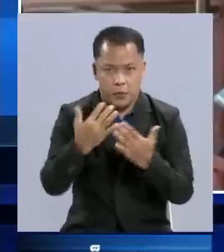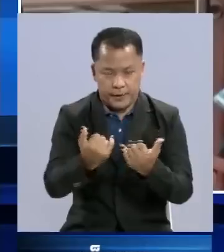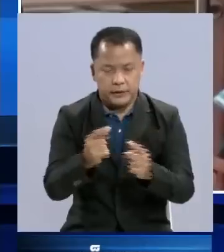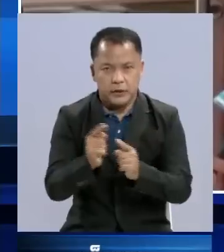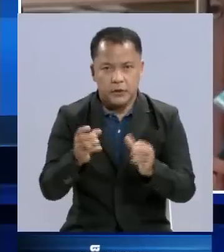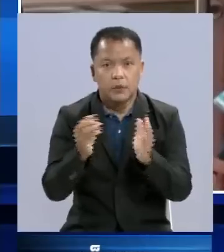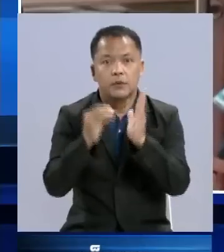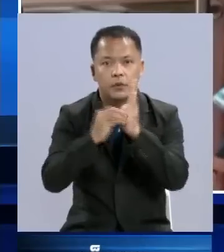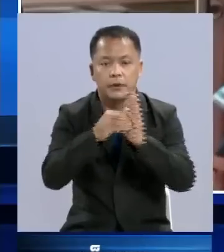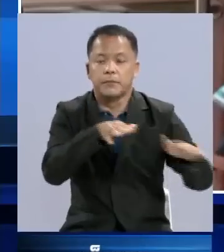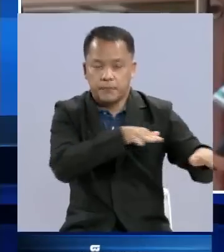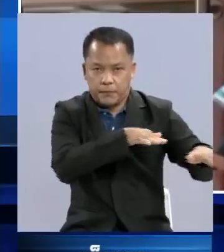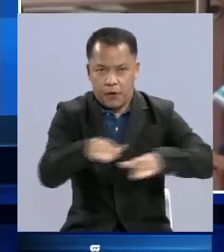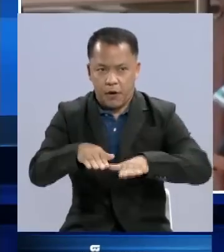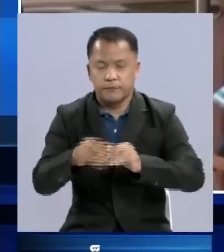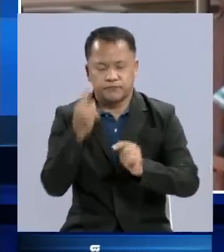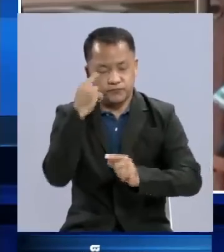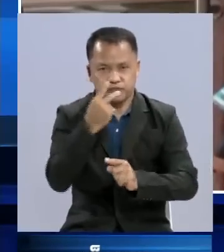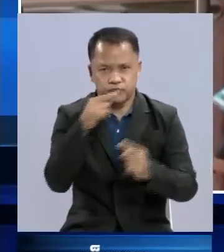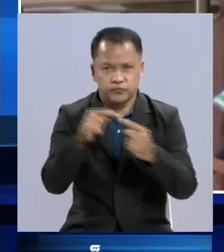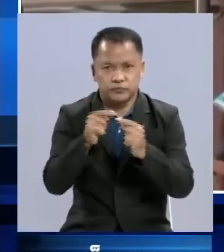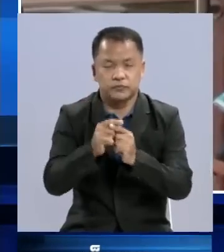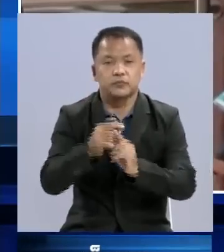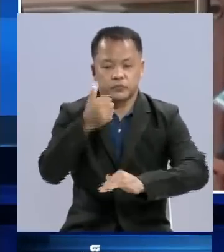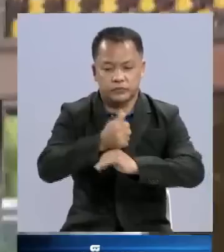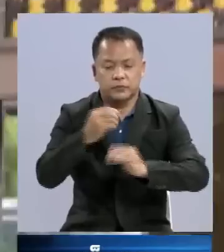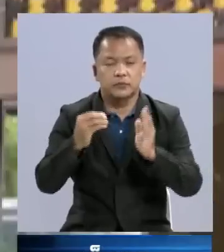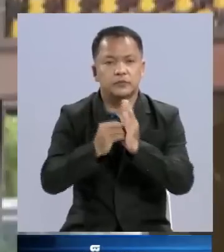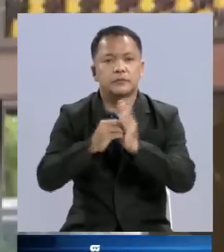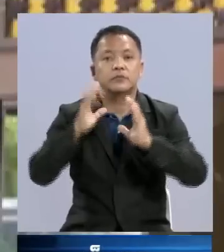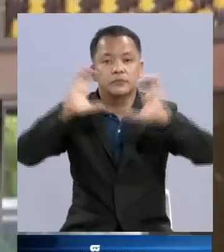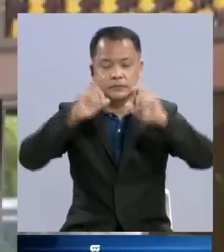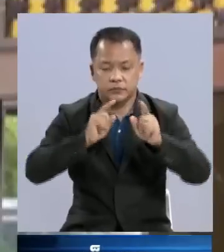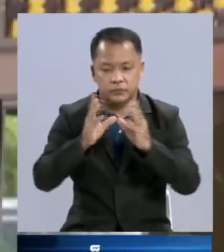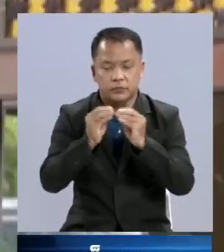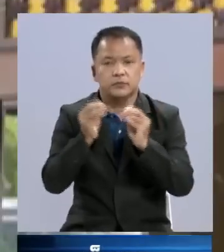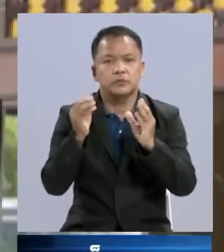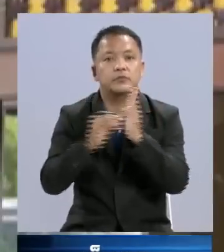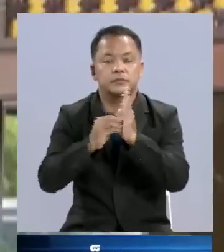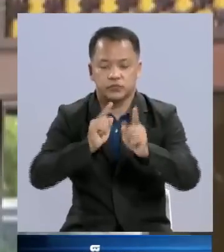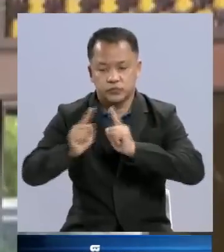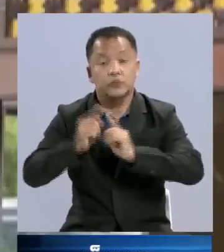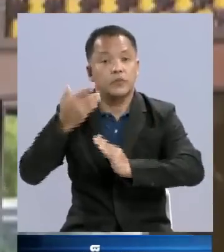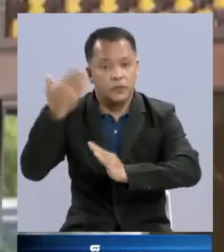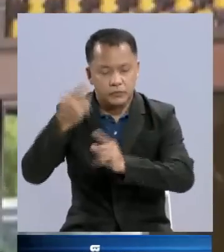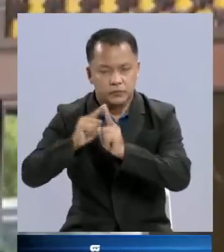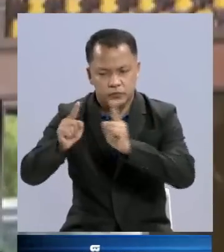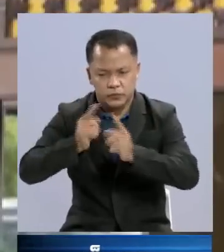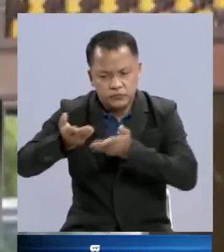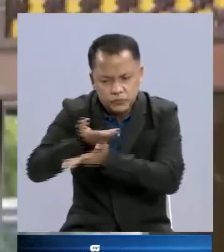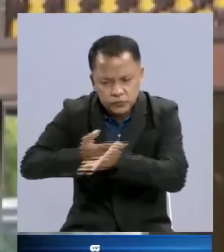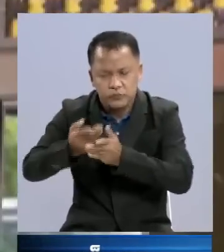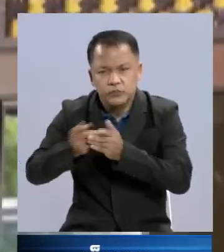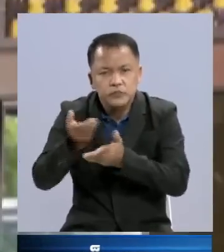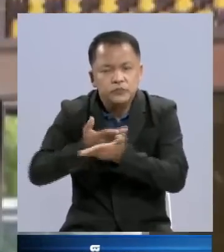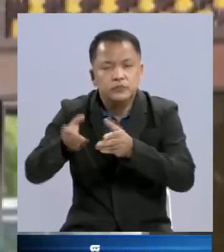วันนี้ที่กรุงเทพเขาเตรียมความพร้อมเลยดูตื่นเต้นคุณชัชชาติก็นัดประชุมกับผู้บริหารของกทมก่อนนะครับเพื่อที่จะพูดคุยปรึกษาห